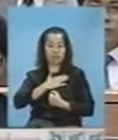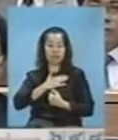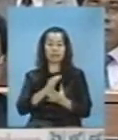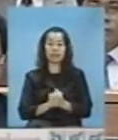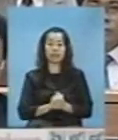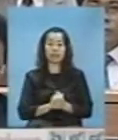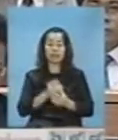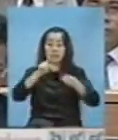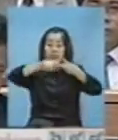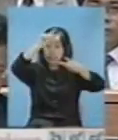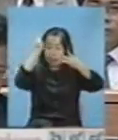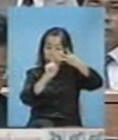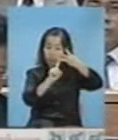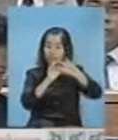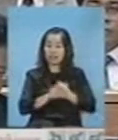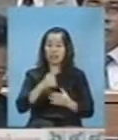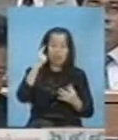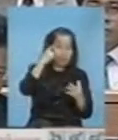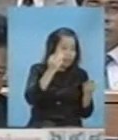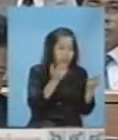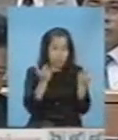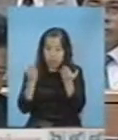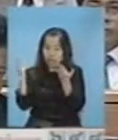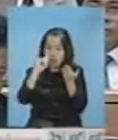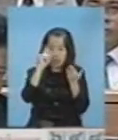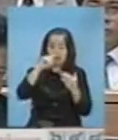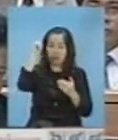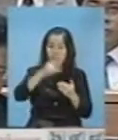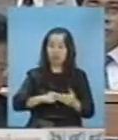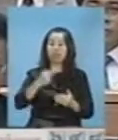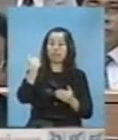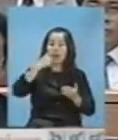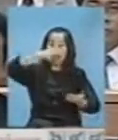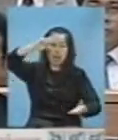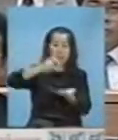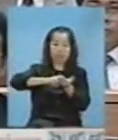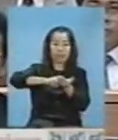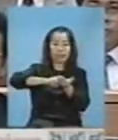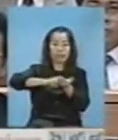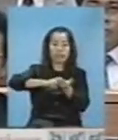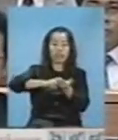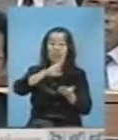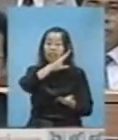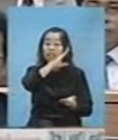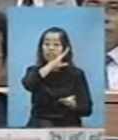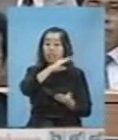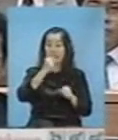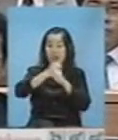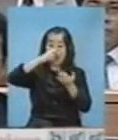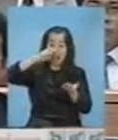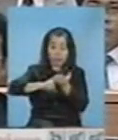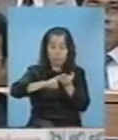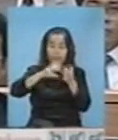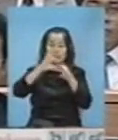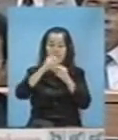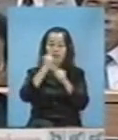หรือสุดท้ายถ้าไม่รู้จะไปทางไหนท่านจะต้องให้คำรับรองว่าถ้ายังหลุดรอดออกไปจนถึงการ